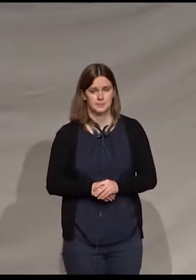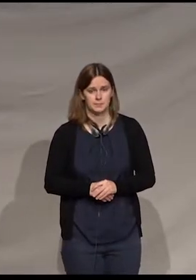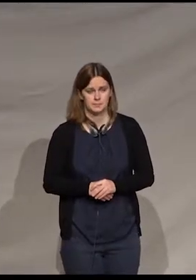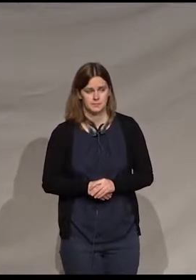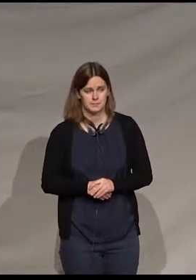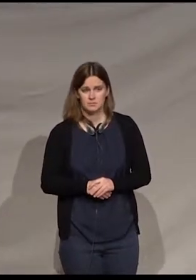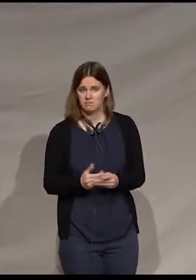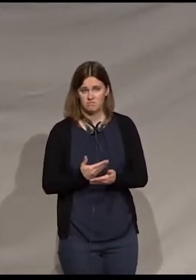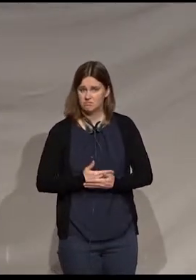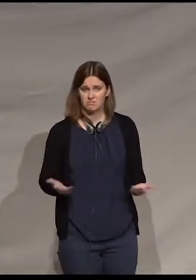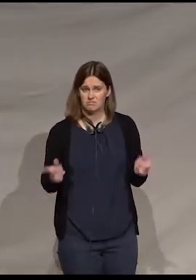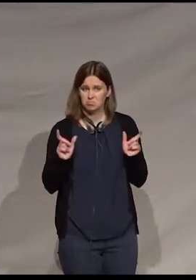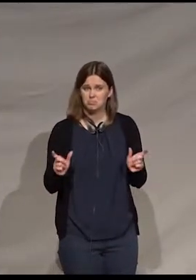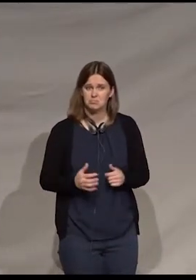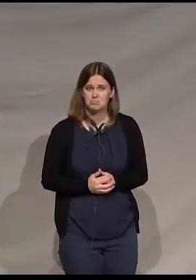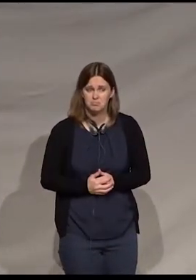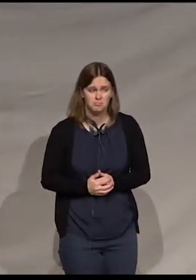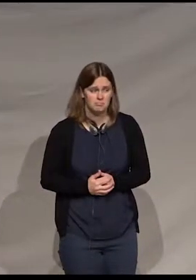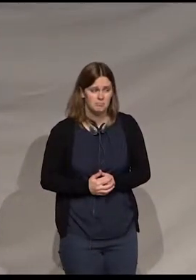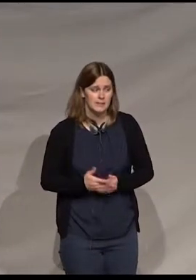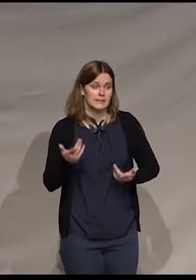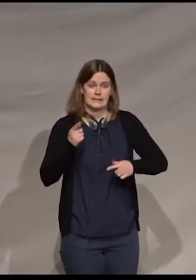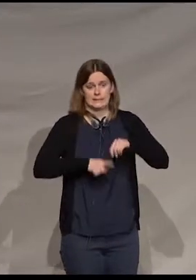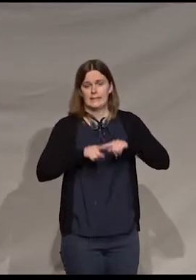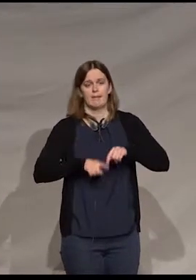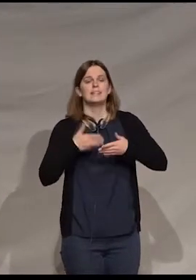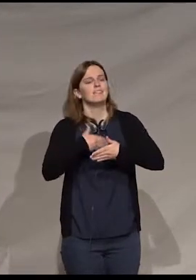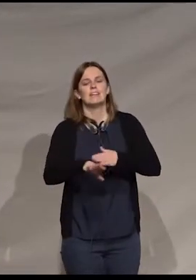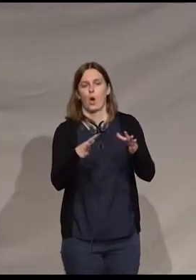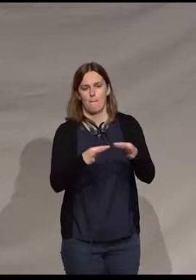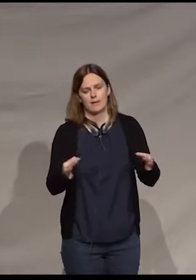Dobře, nevadí, zůstává nám slovo.